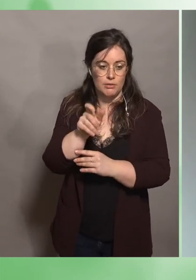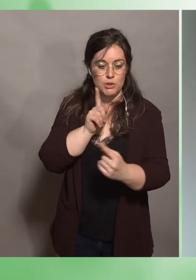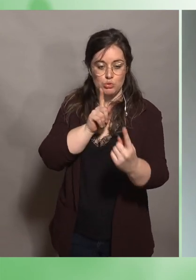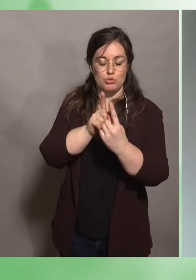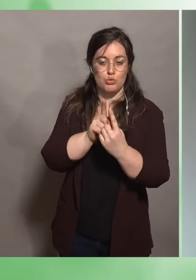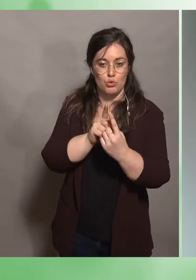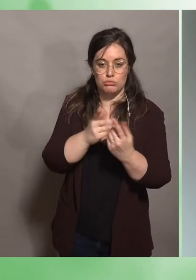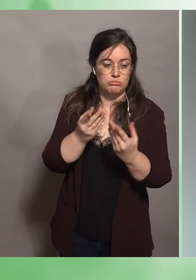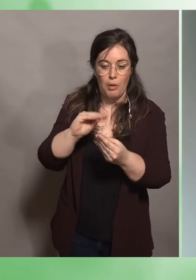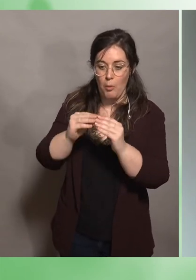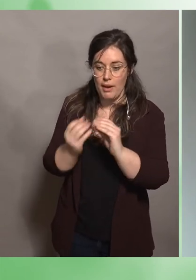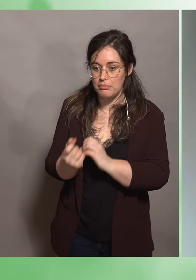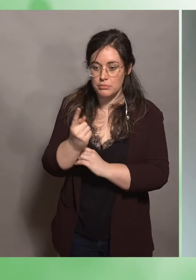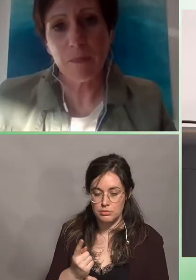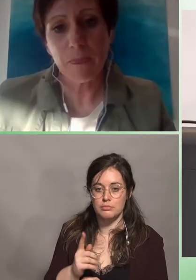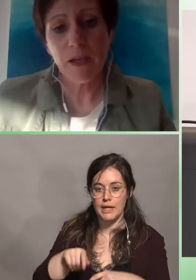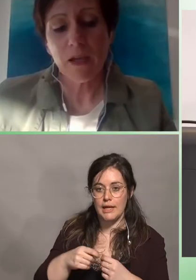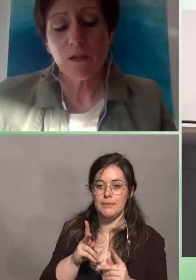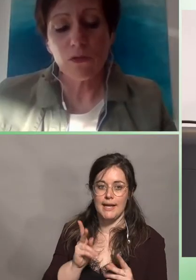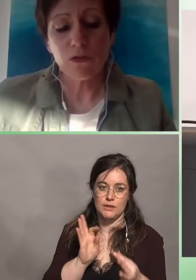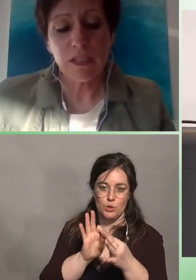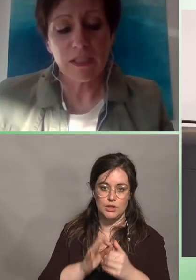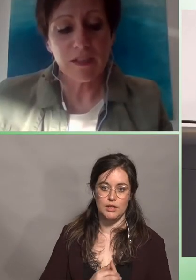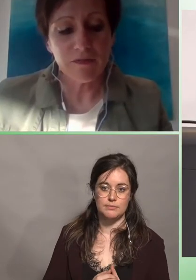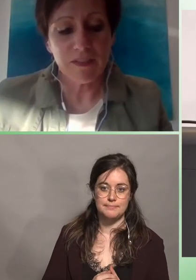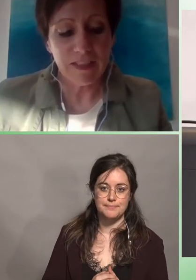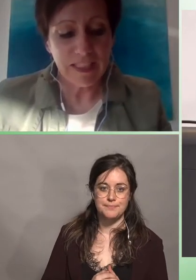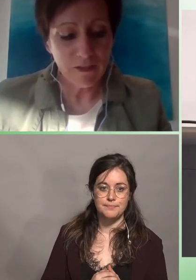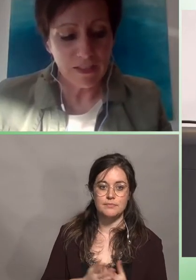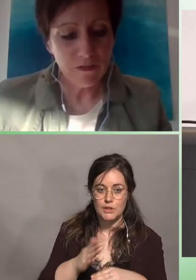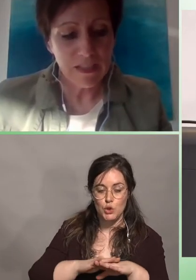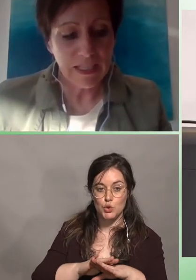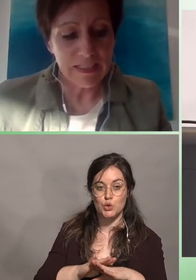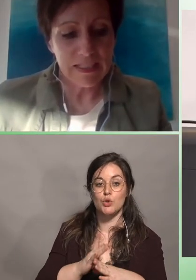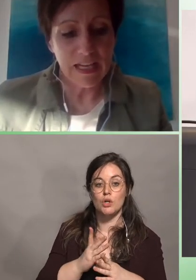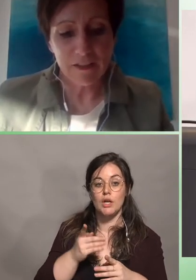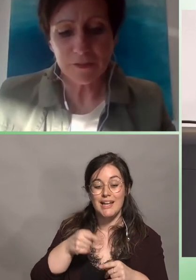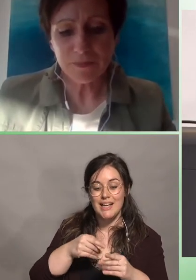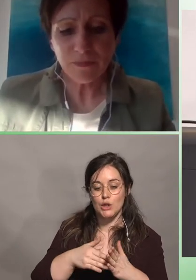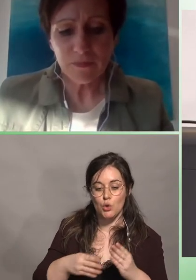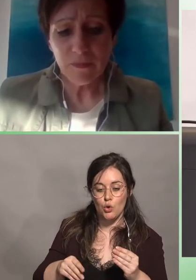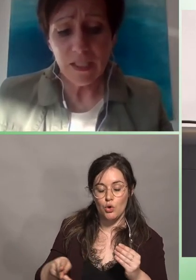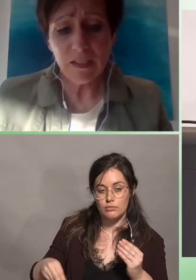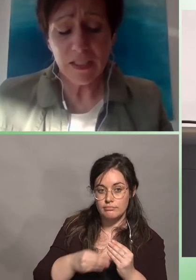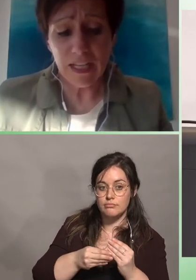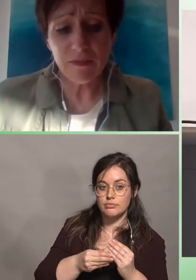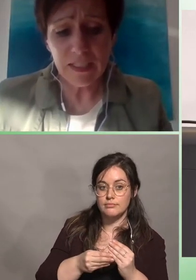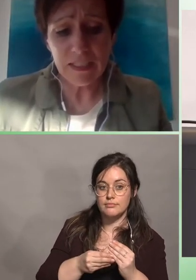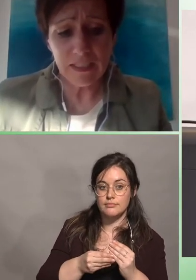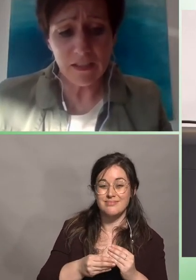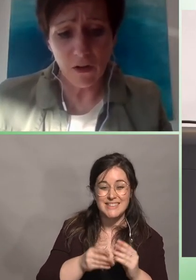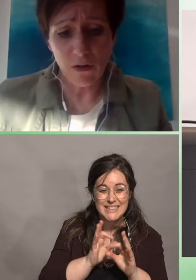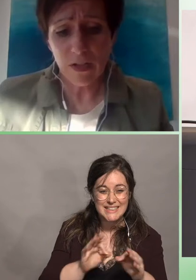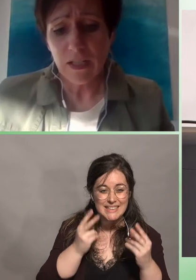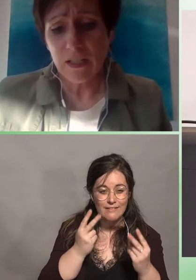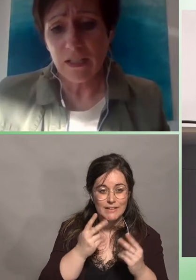Themen, Probleme und Herausforderungen gibt. Und wenn ich da noch ganz kurz ergänzen darf, ganz